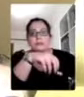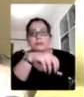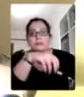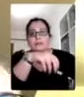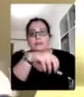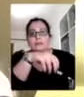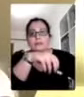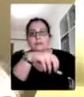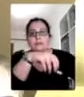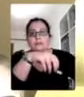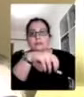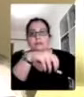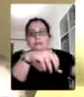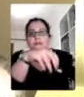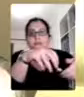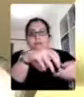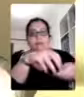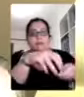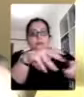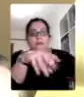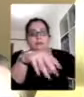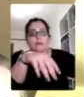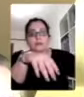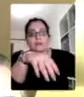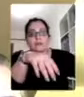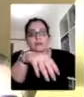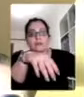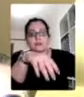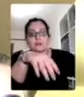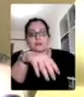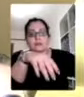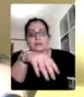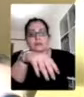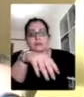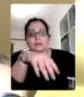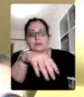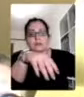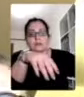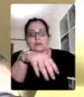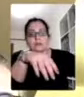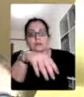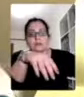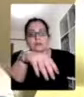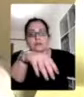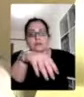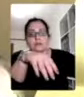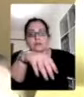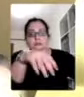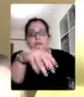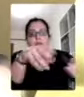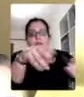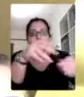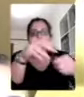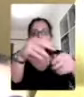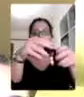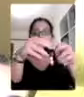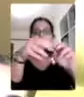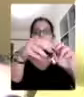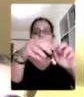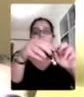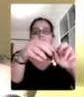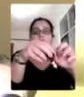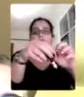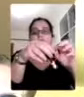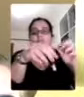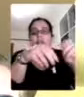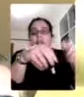zannetmiyorum. Ama bildiğim kadarıyla Smoking Pipes genelde işler olduğu gibi gitsin diye para sayıp almaz.